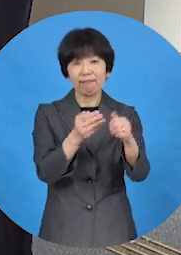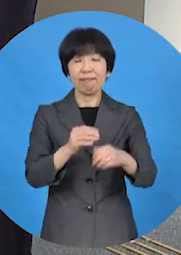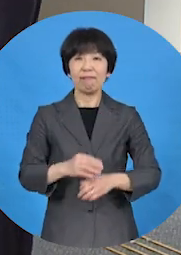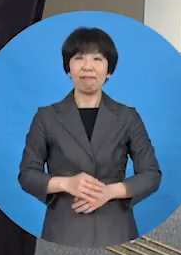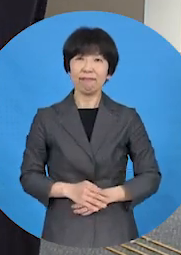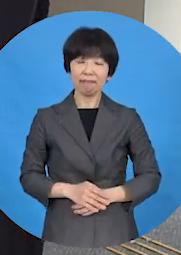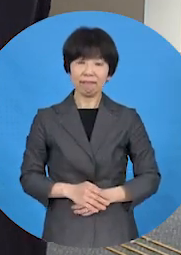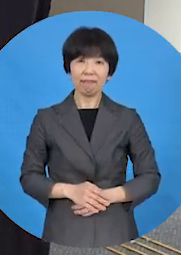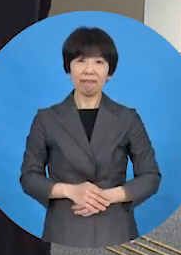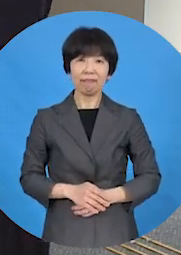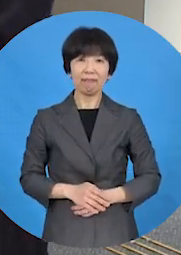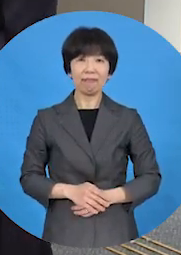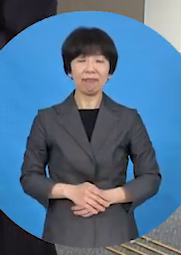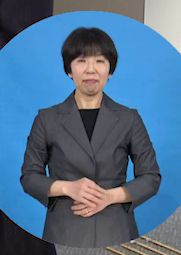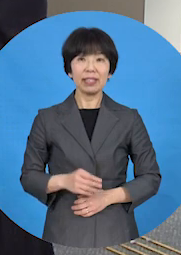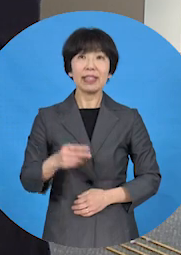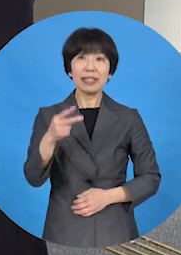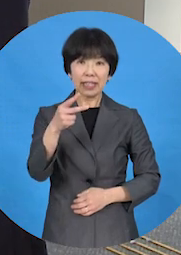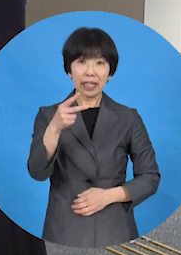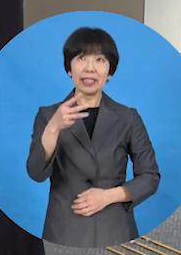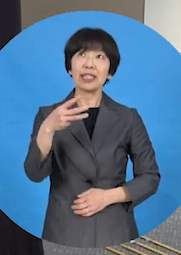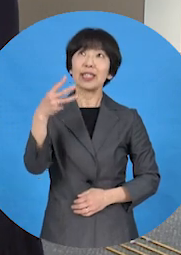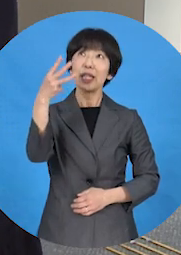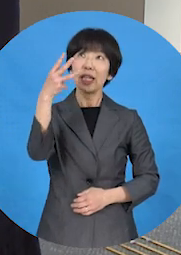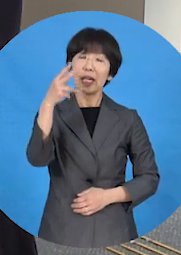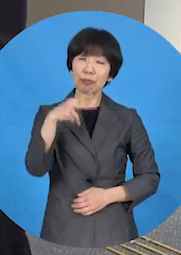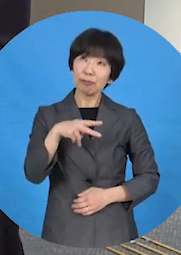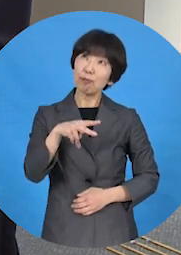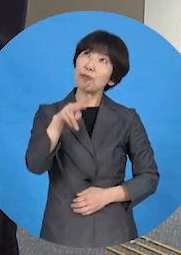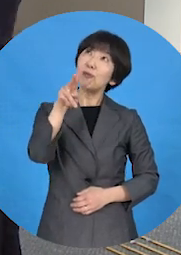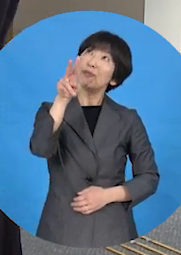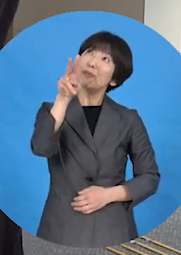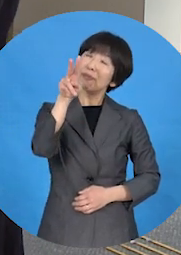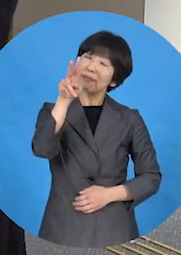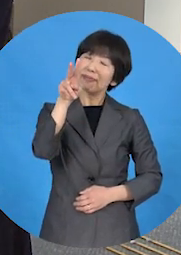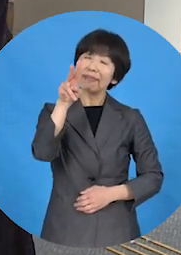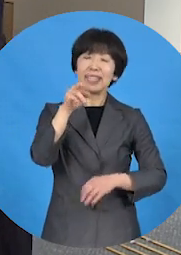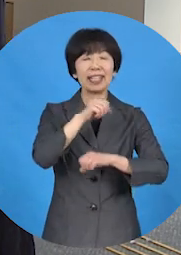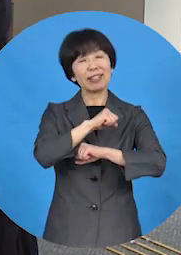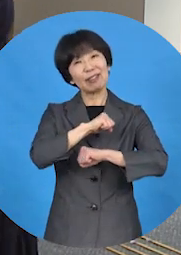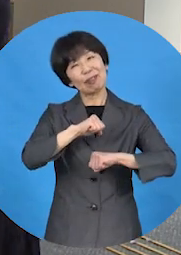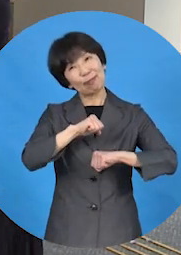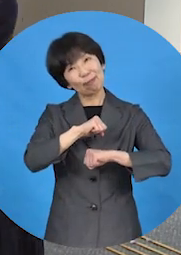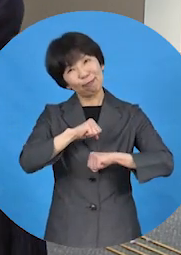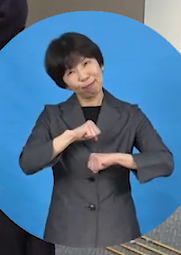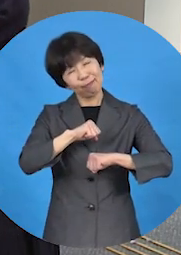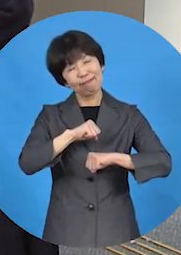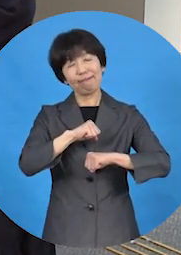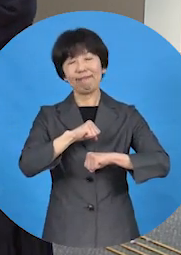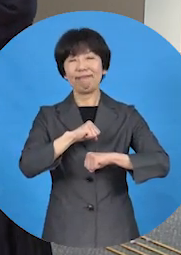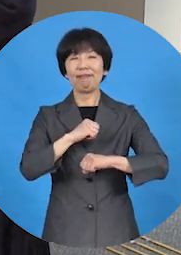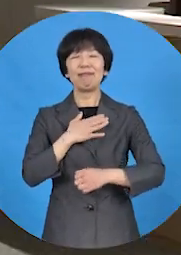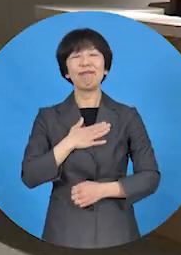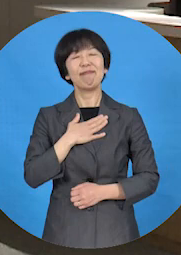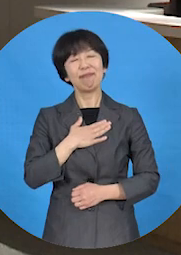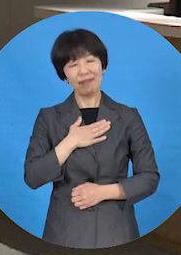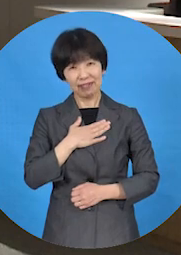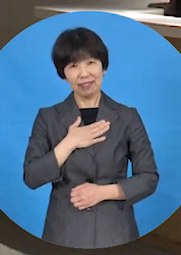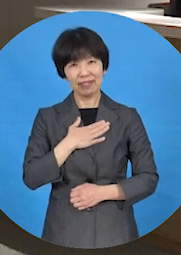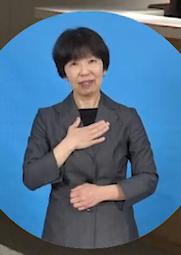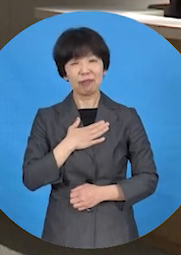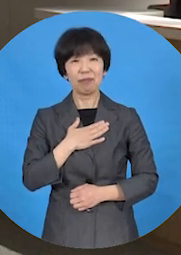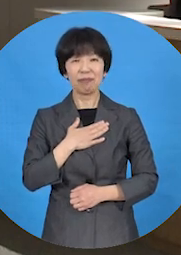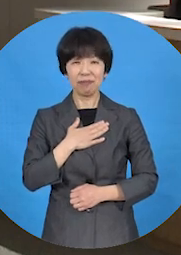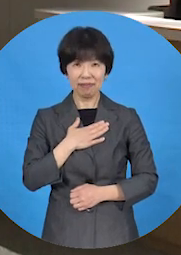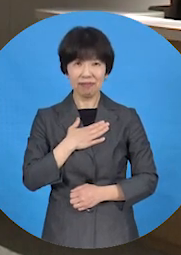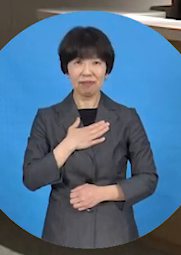すごい空間ですね。3階まで吹き抜けで、はい、本当に開放感ありますよね。 ありがとうございます。こちらが新